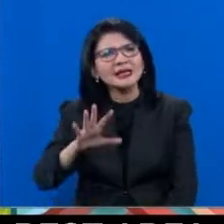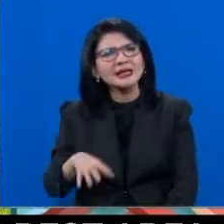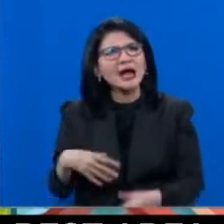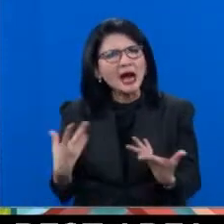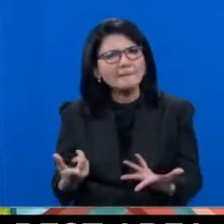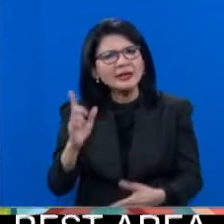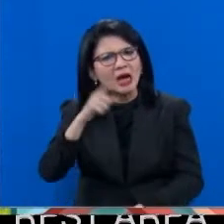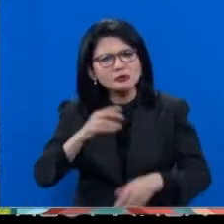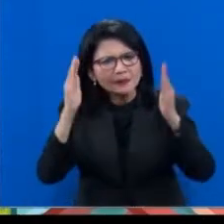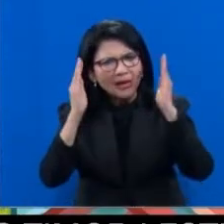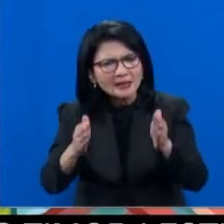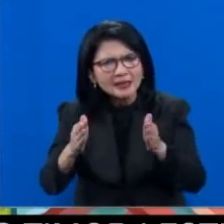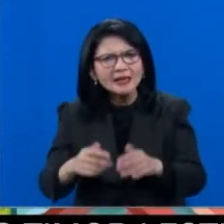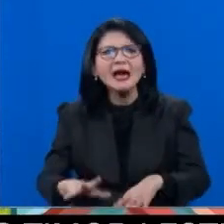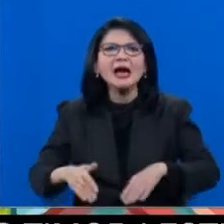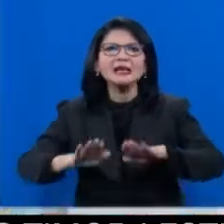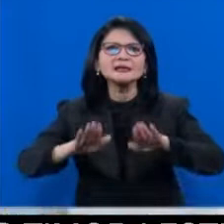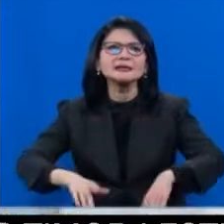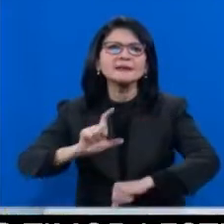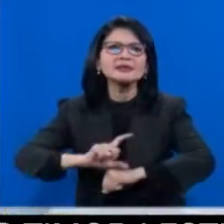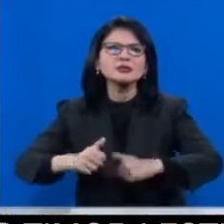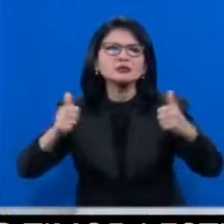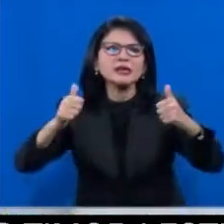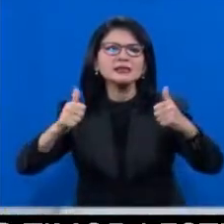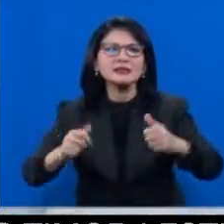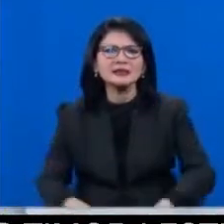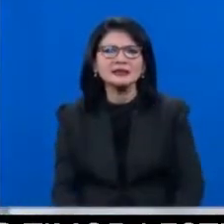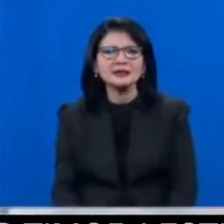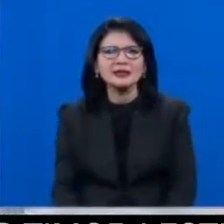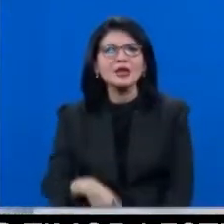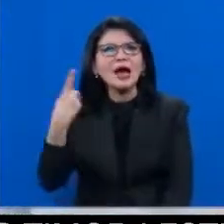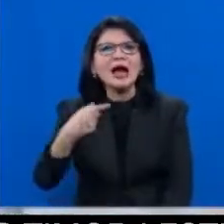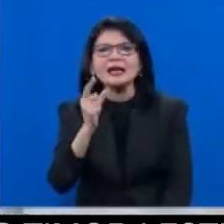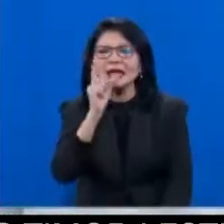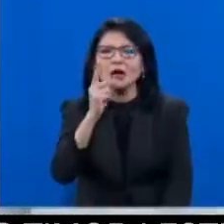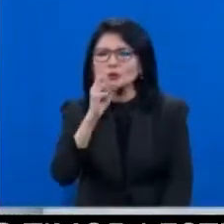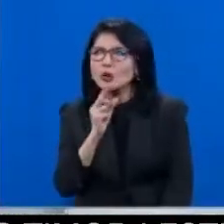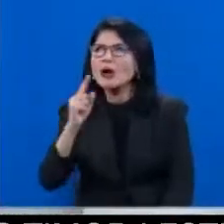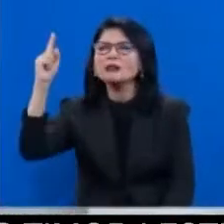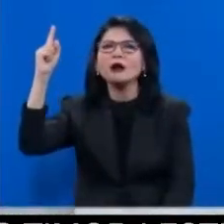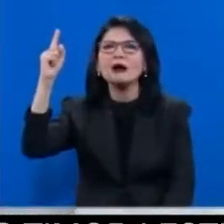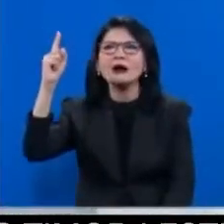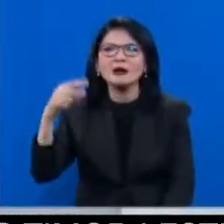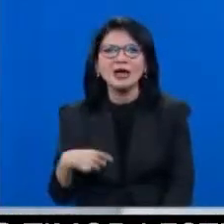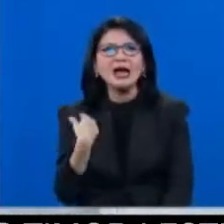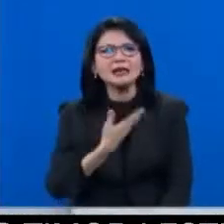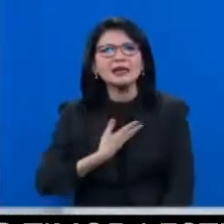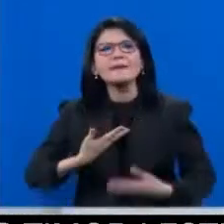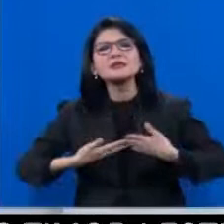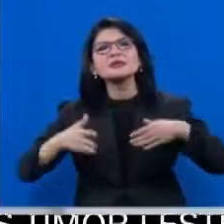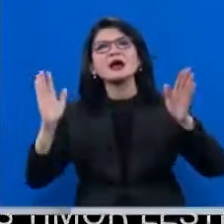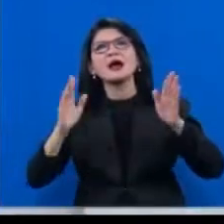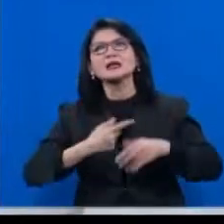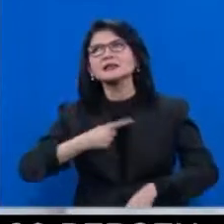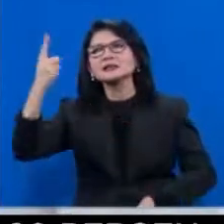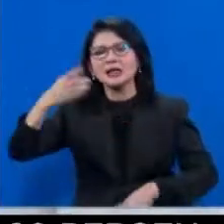harus diperhatikan agar itikaf kita sukses? Beritikaf itu hanya untuk Allah Subhanahu wa Ta'ala, bahwa kita berserah diri dan